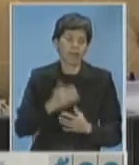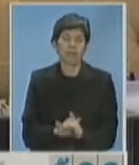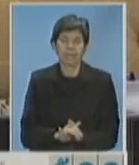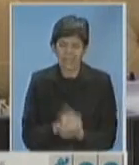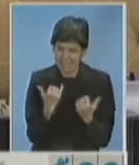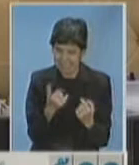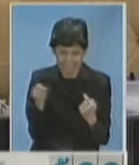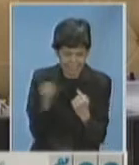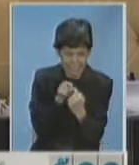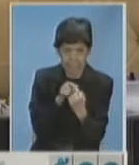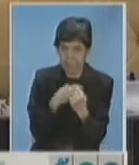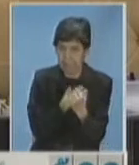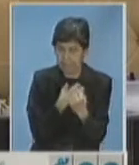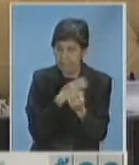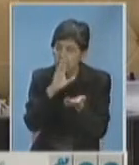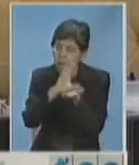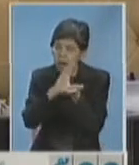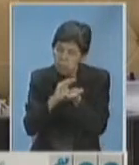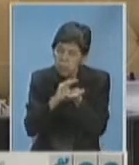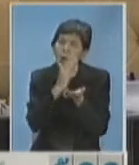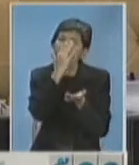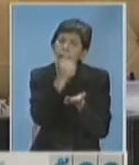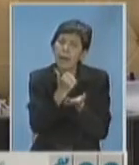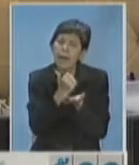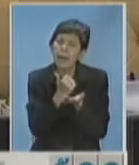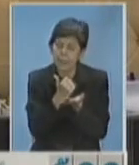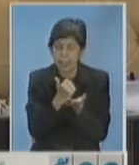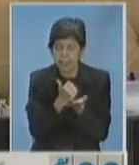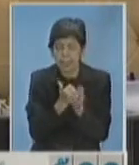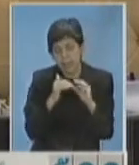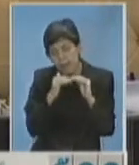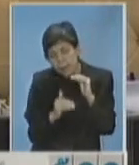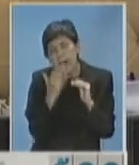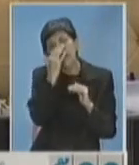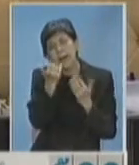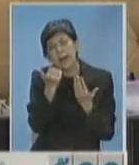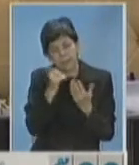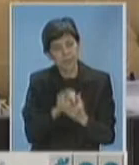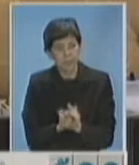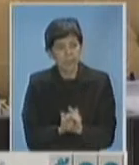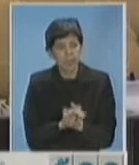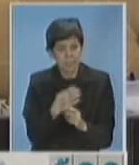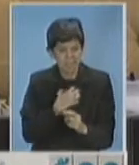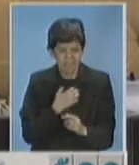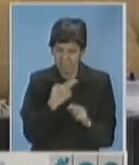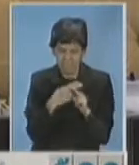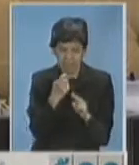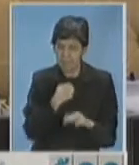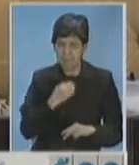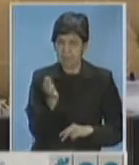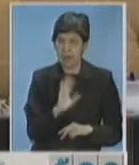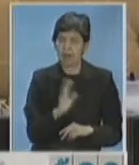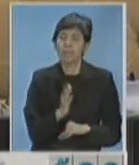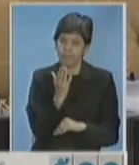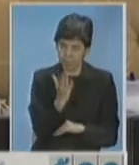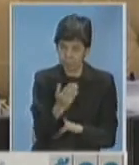เอาเข้าประเด็นที่ท่านตัดเพราะอะไรยังไงเนี่ยนะครับแล้วก็อย่าให้คนอื่นต้องเสียหายครับเชิญต่อเลยฮ